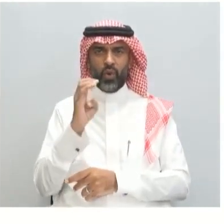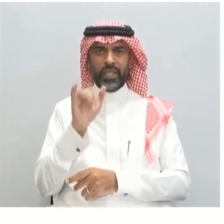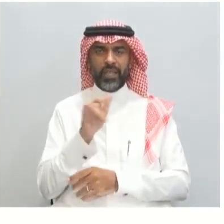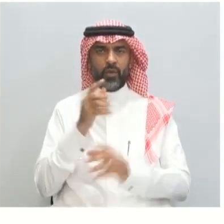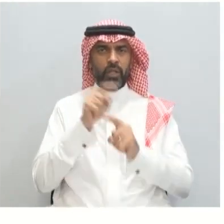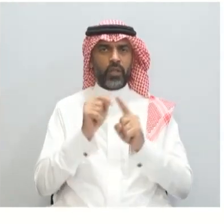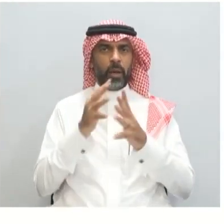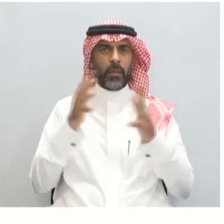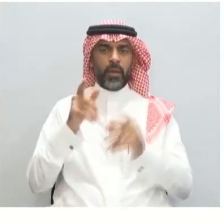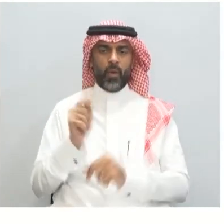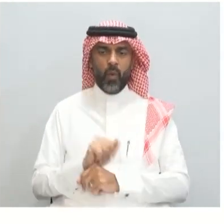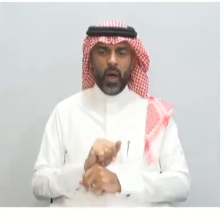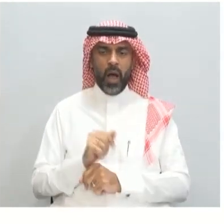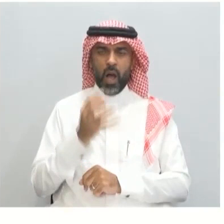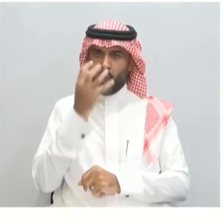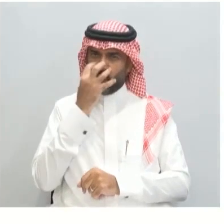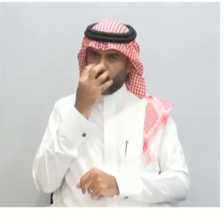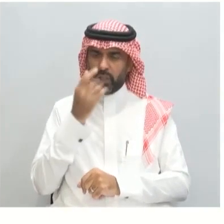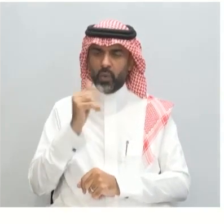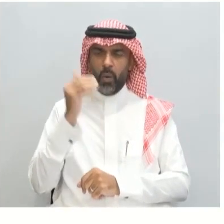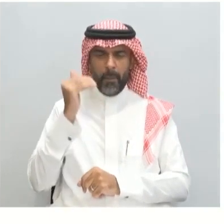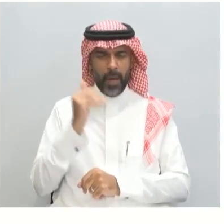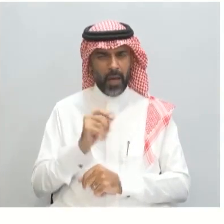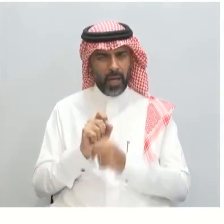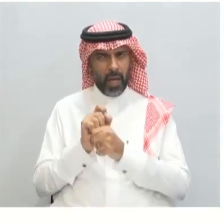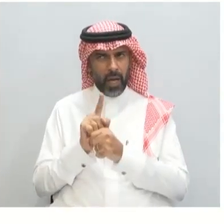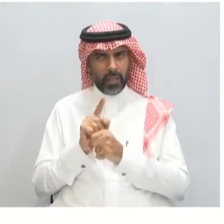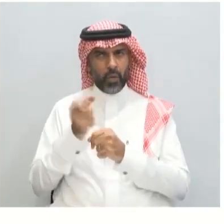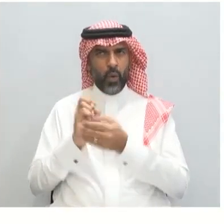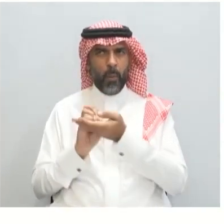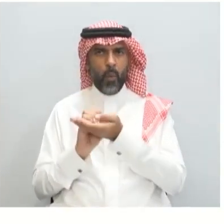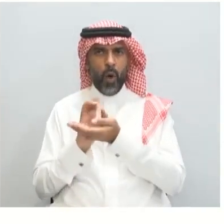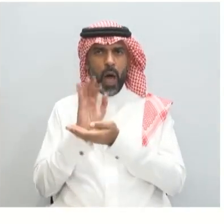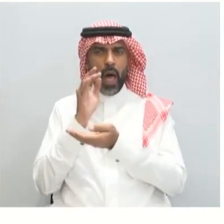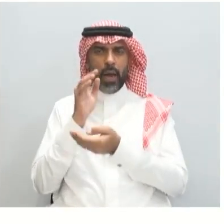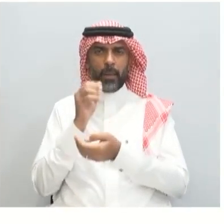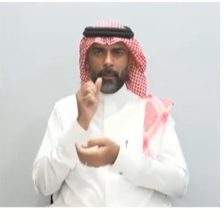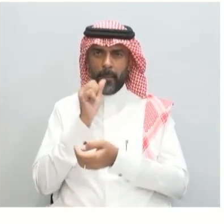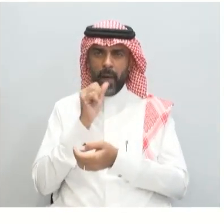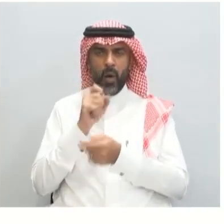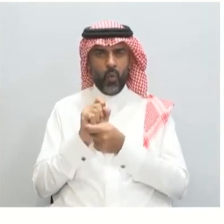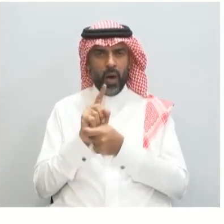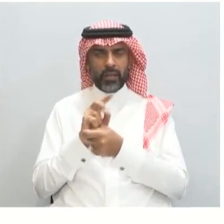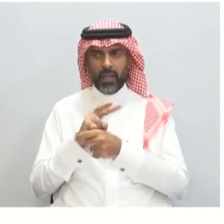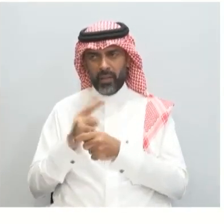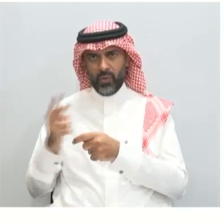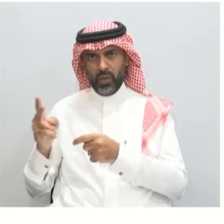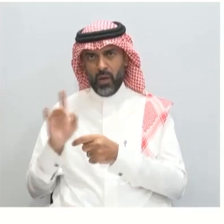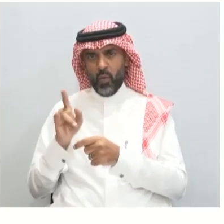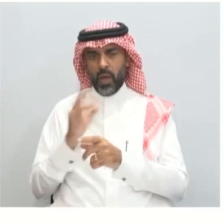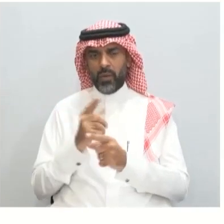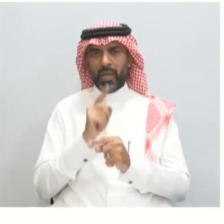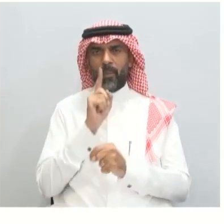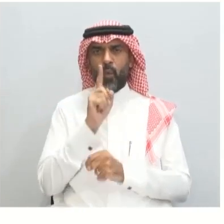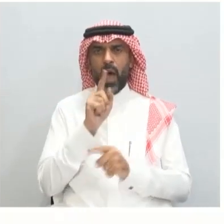و نسبته وباقي المكونات من بخار ماء وغازات اخرى وهي ما تمثل